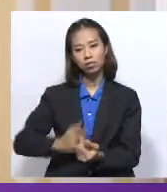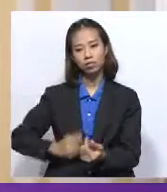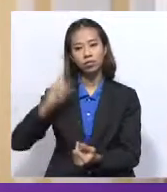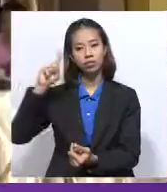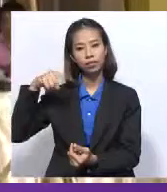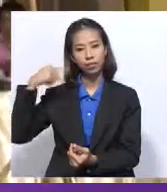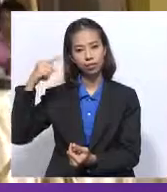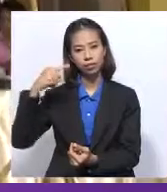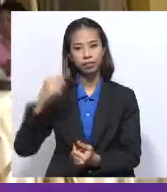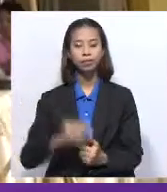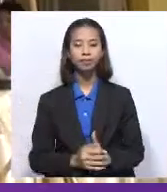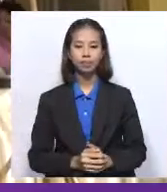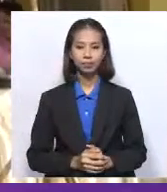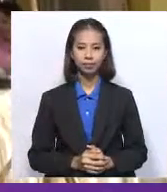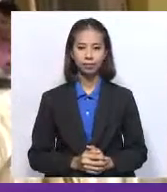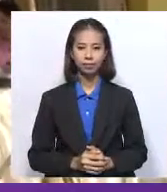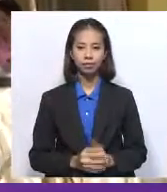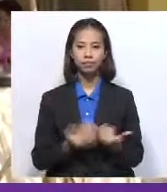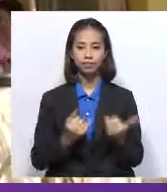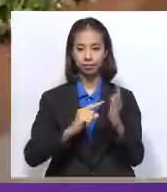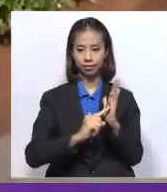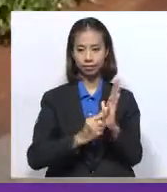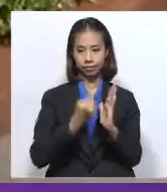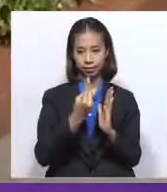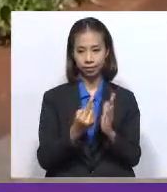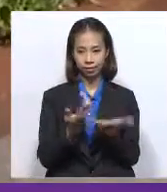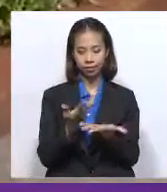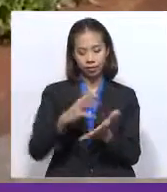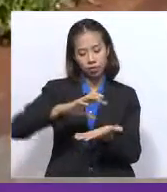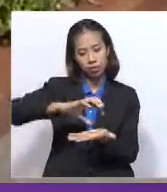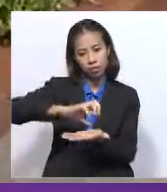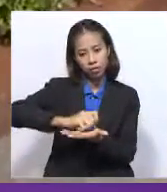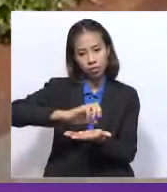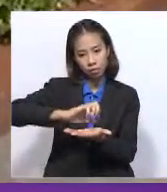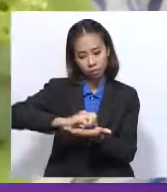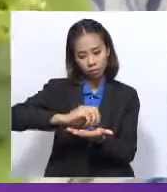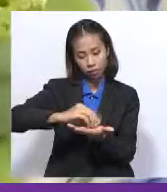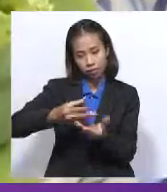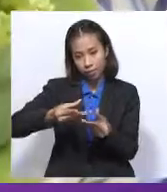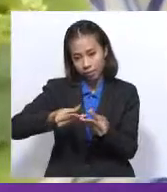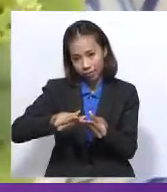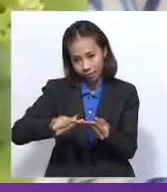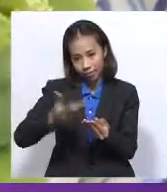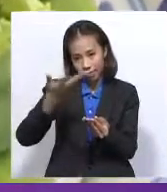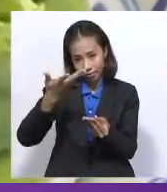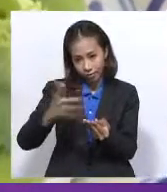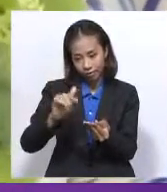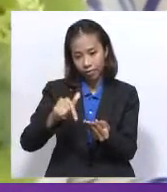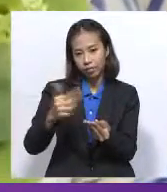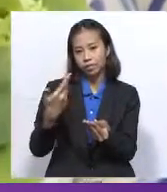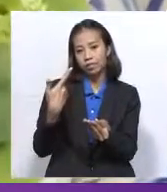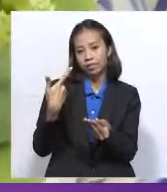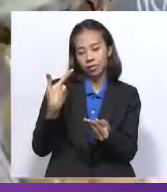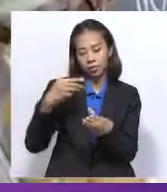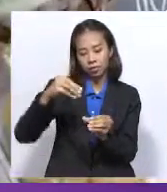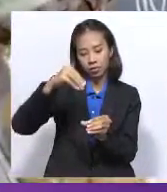าภาค่ะโดยเริ่มจากการปั้นแป้งเป็นก้อนกลมพอห่อไส้ได้จากนั้นต่อคอของ